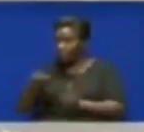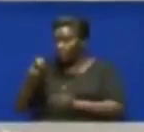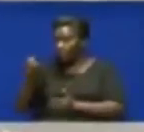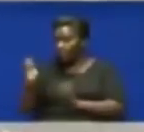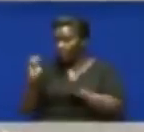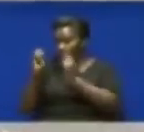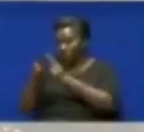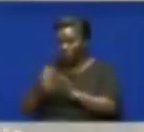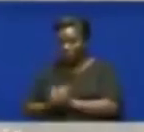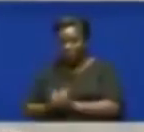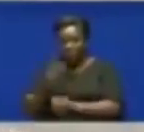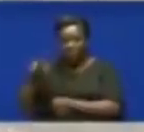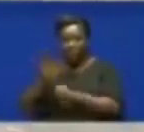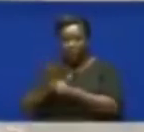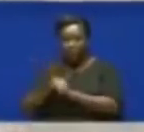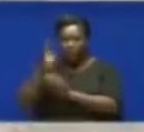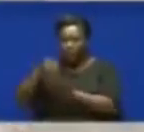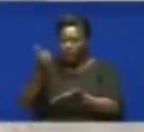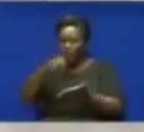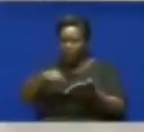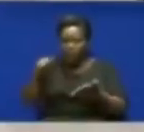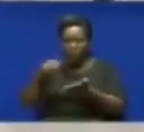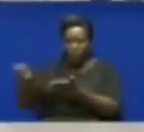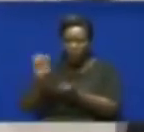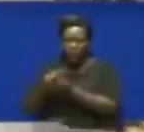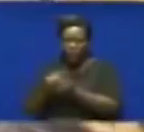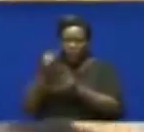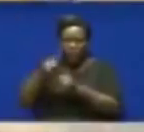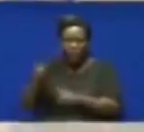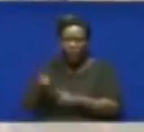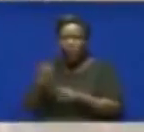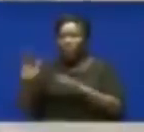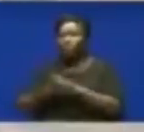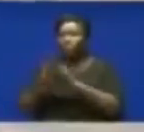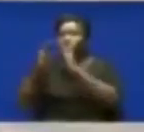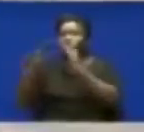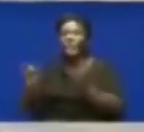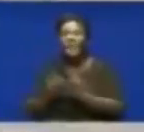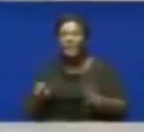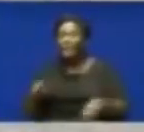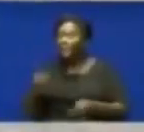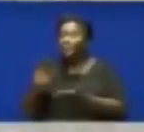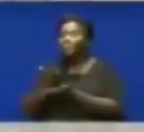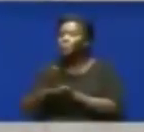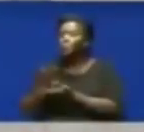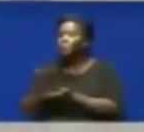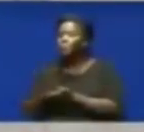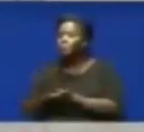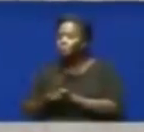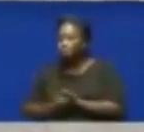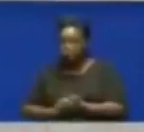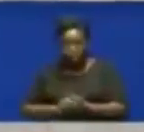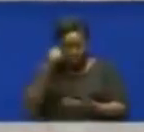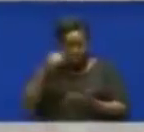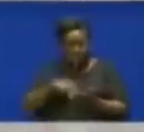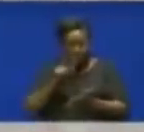ya bidhaa mbalimbali kwa ajili ya matumizi ya majumbani mwao. Lakini leo ni jeupe. Kwenda ni tahadhari imechukuliwa